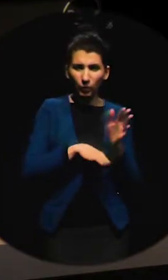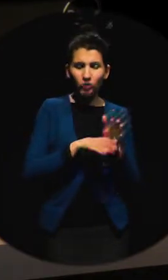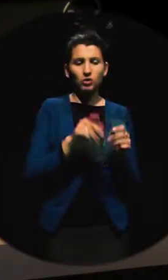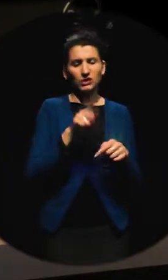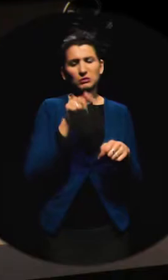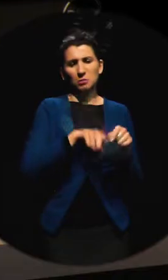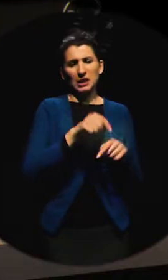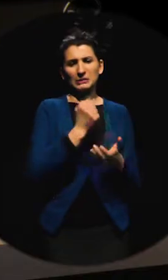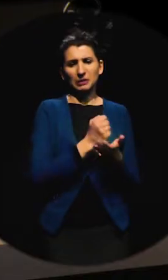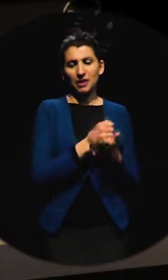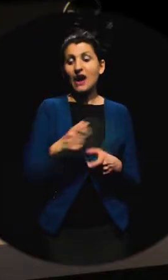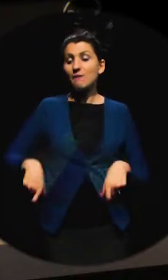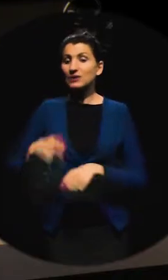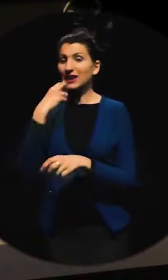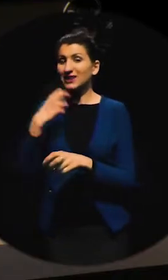cięższym.